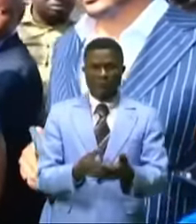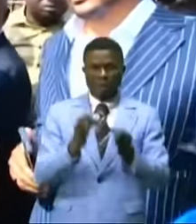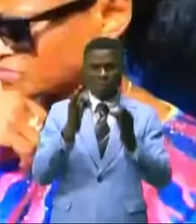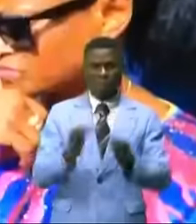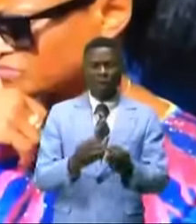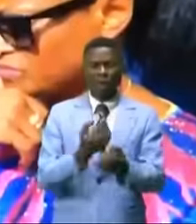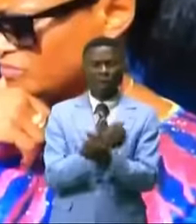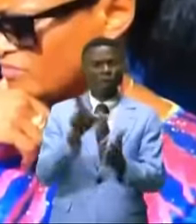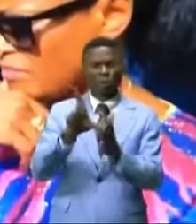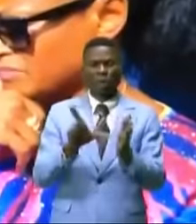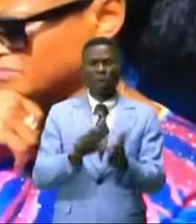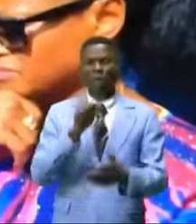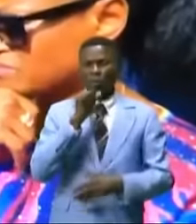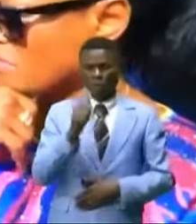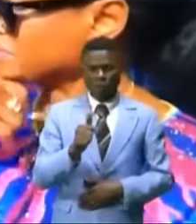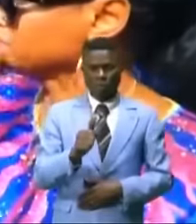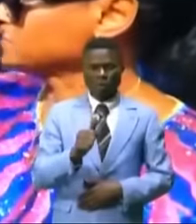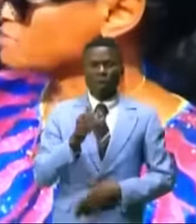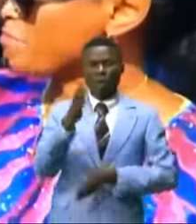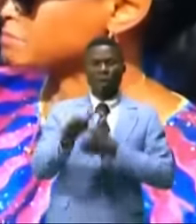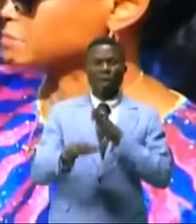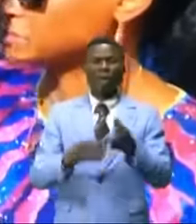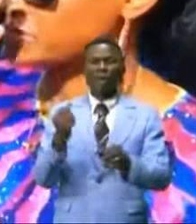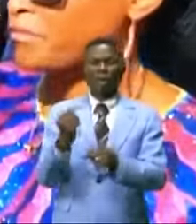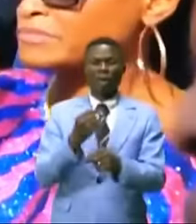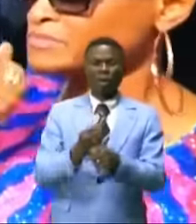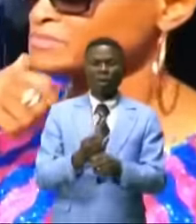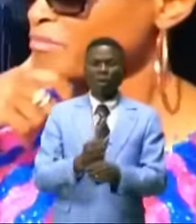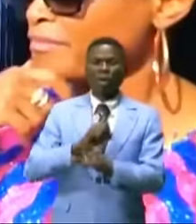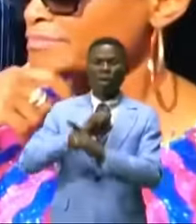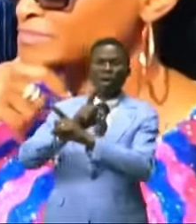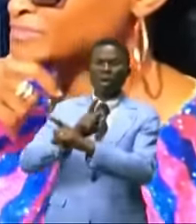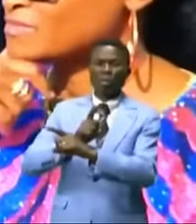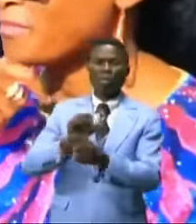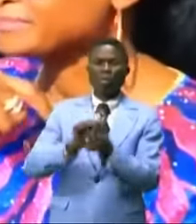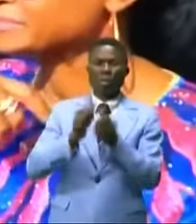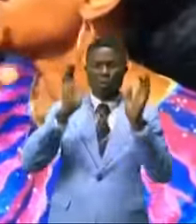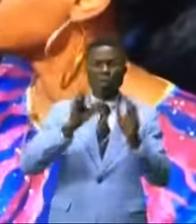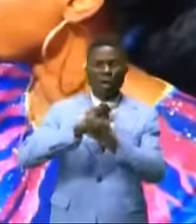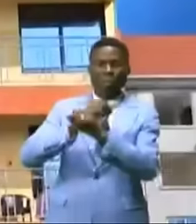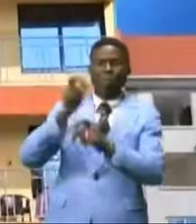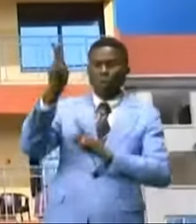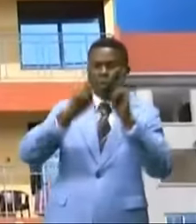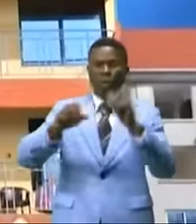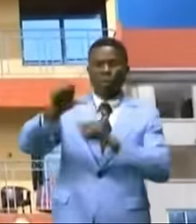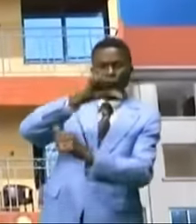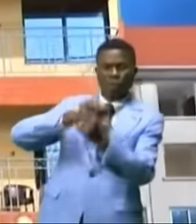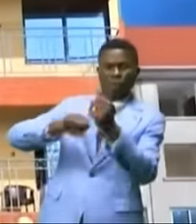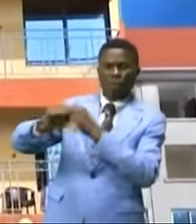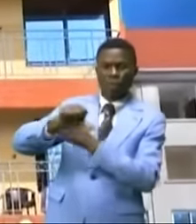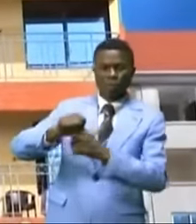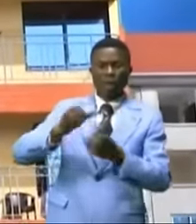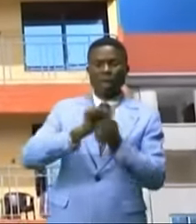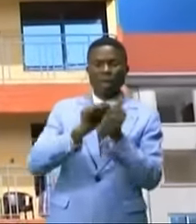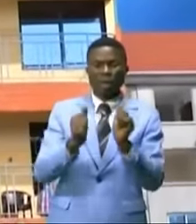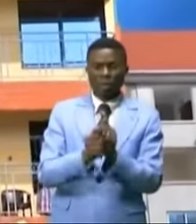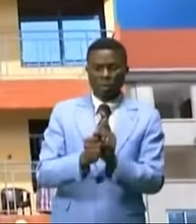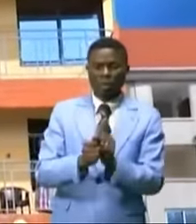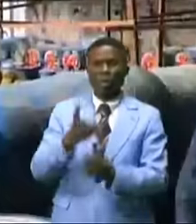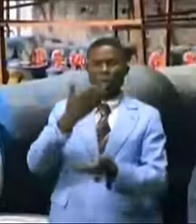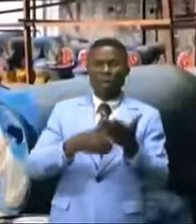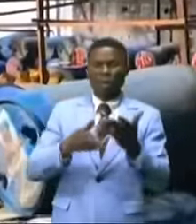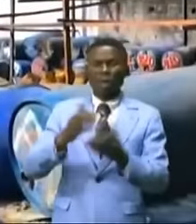loi. La démarche consiste à prévenir tout danger et épargner la population riveraine des risques que représente